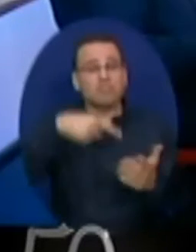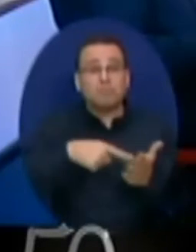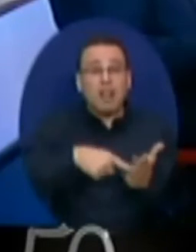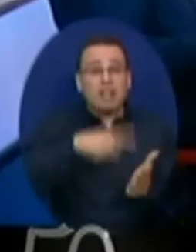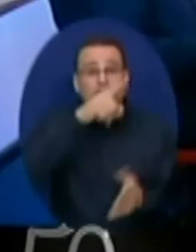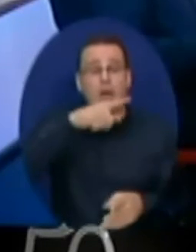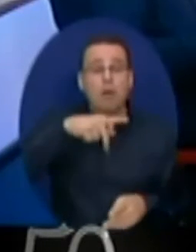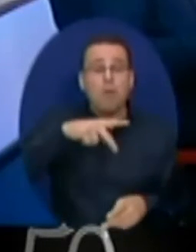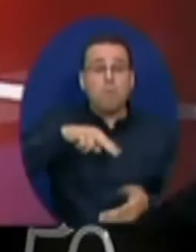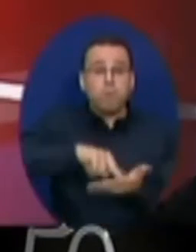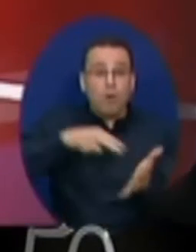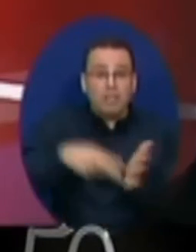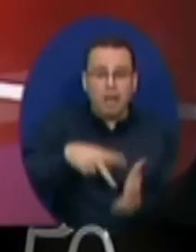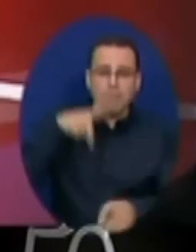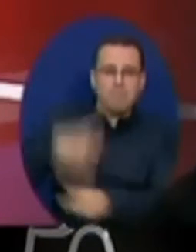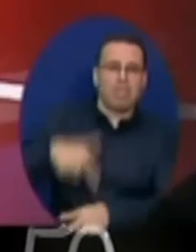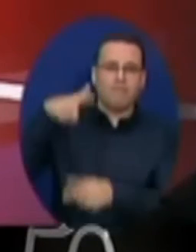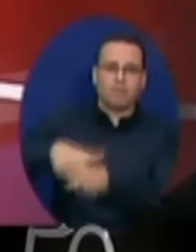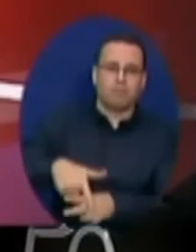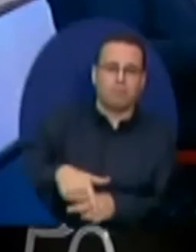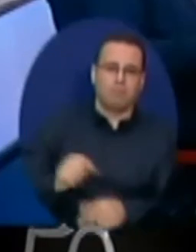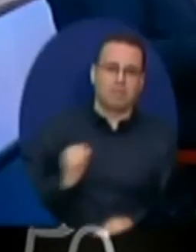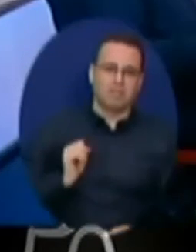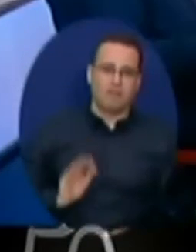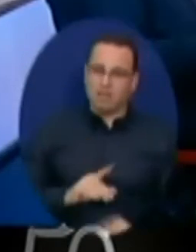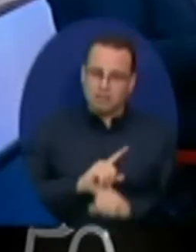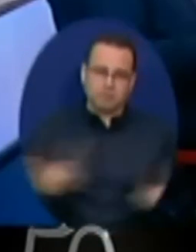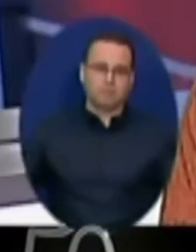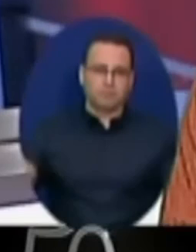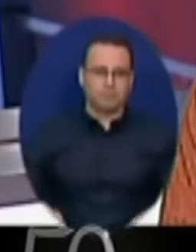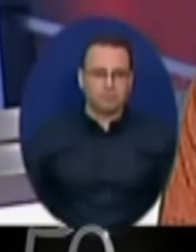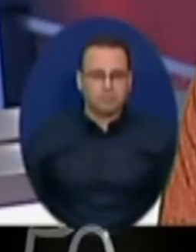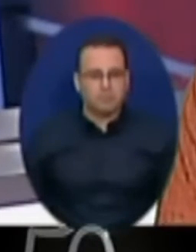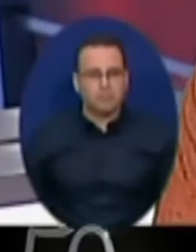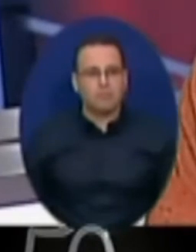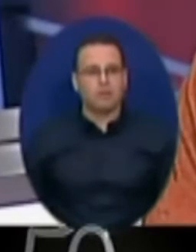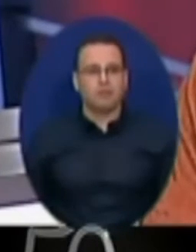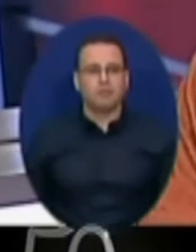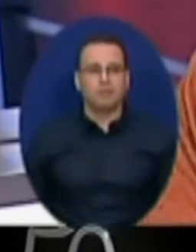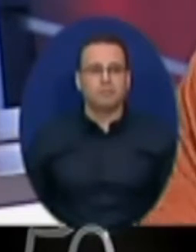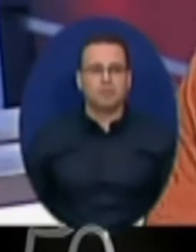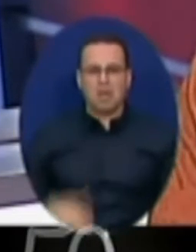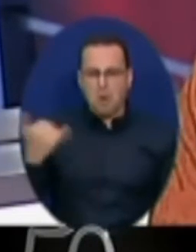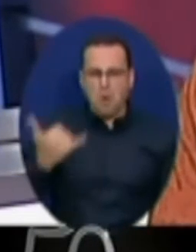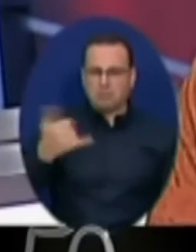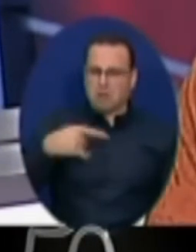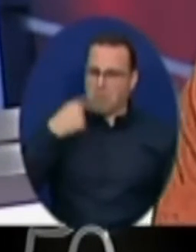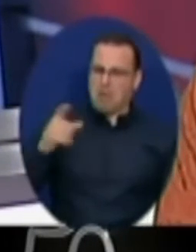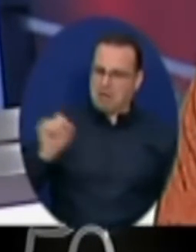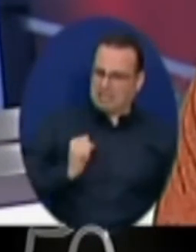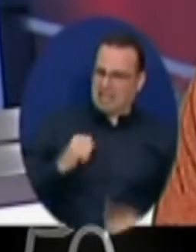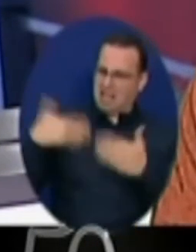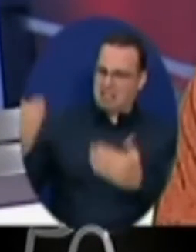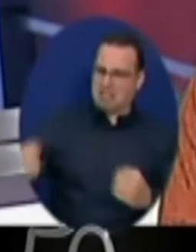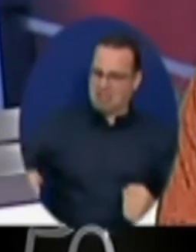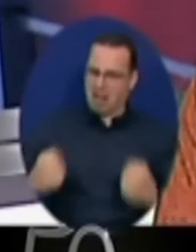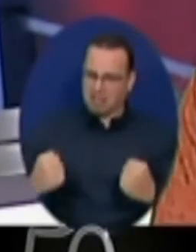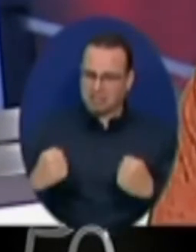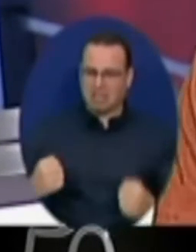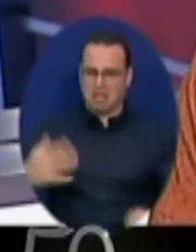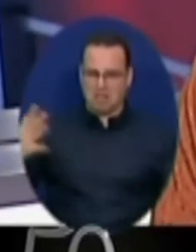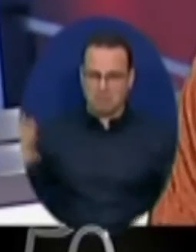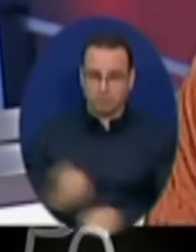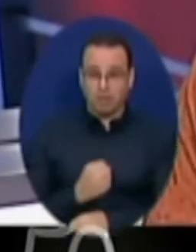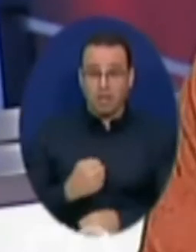בואי נדיגע... אוקיי, אני רוצה לשאול קצת להגיד משהו. אני חושבת גם שהמחשבה שכל מדברים על לתת לצהל לנצח, לחזק את הצבא,